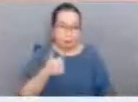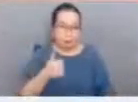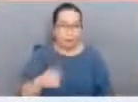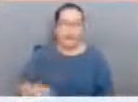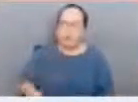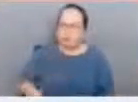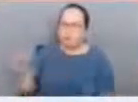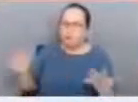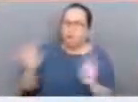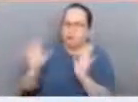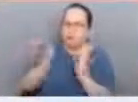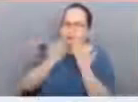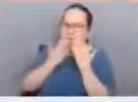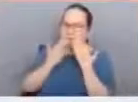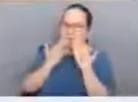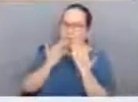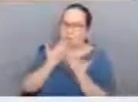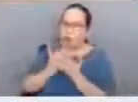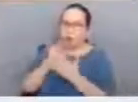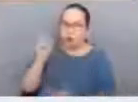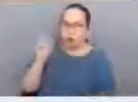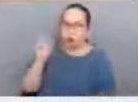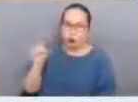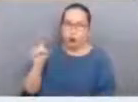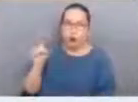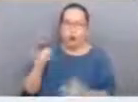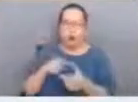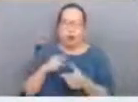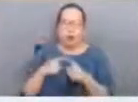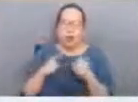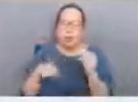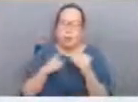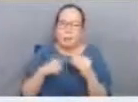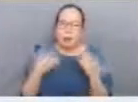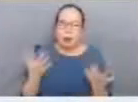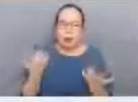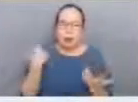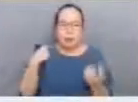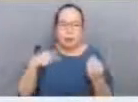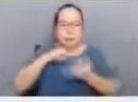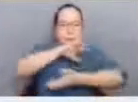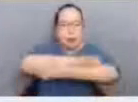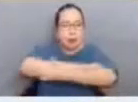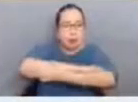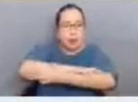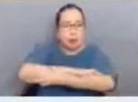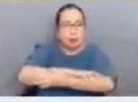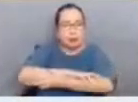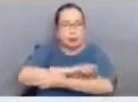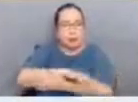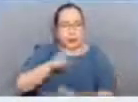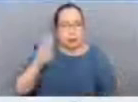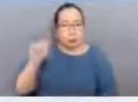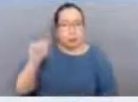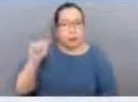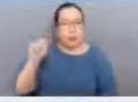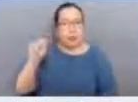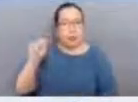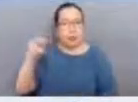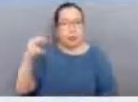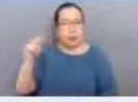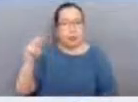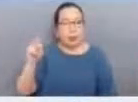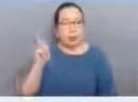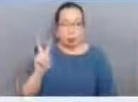these loans, i-refund namin at nagsimula na kami mag-refund. Actually, mga 90% na refund na namin, no? Pero